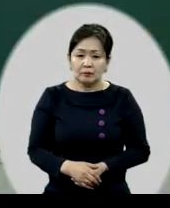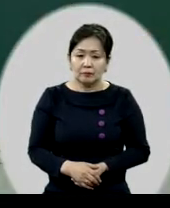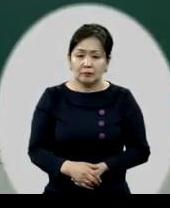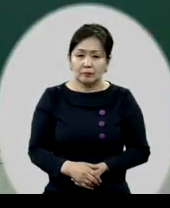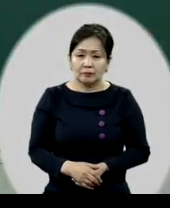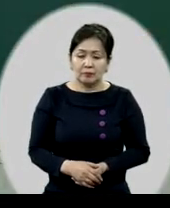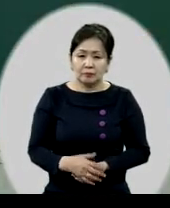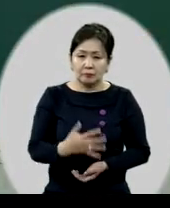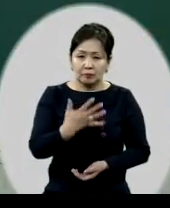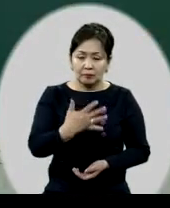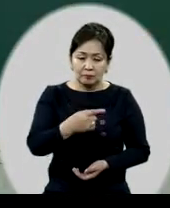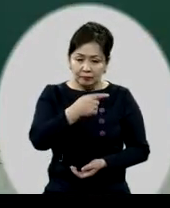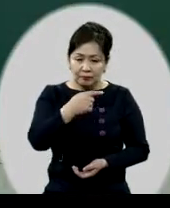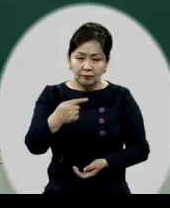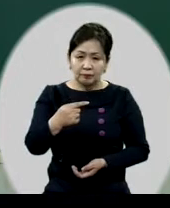Сайн байна.